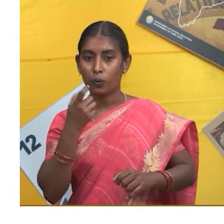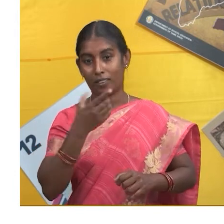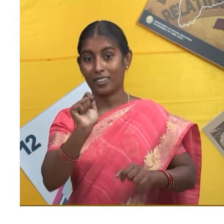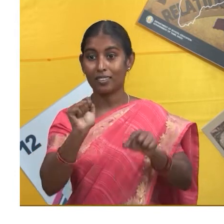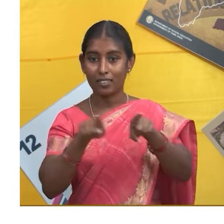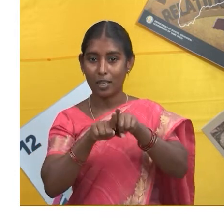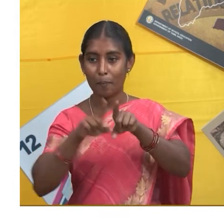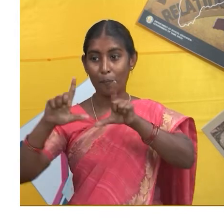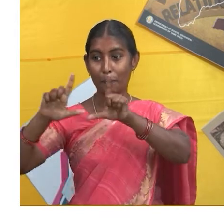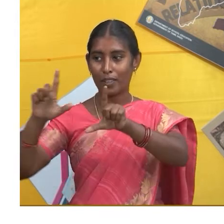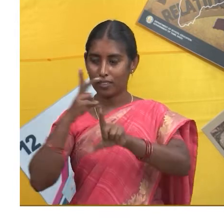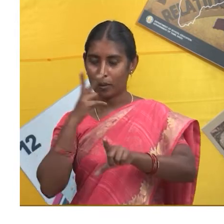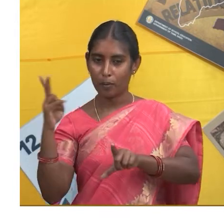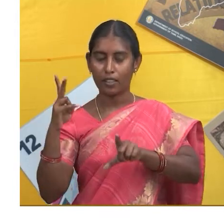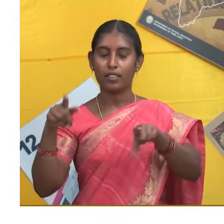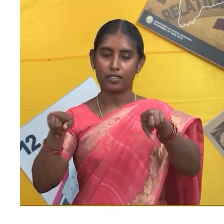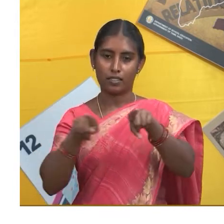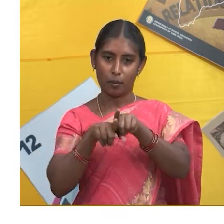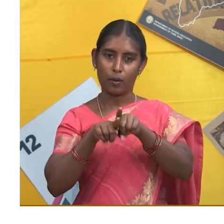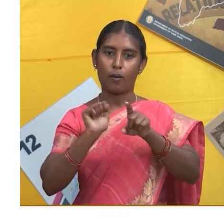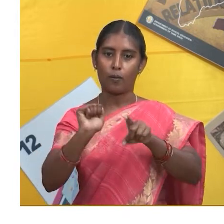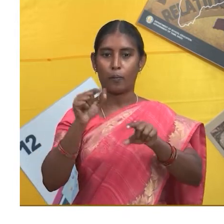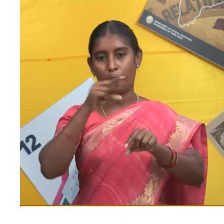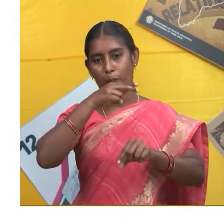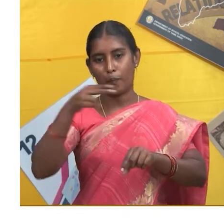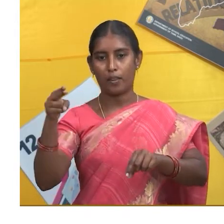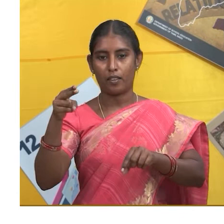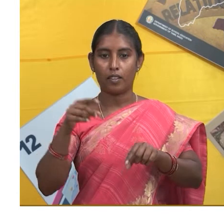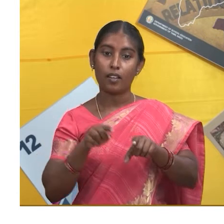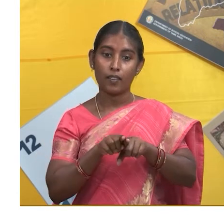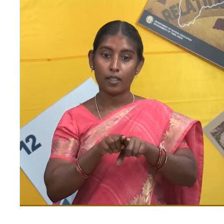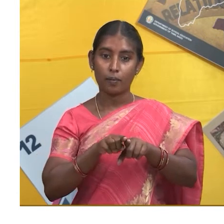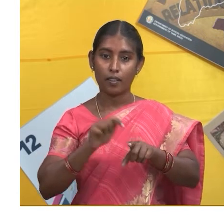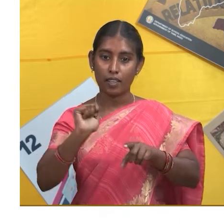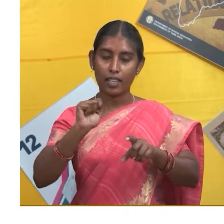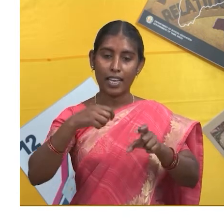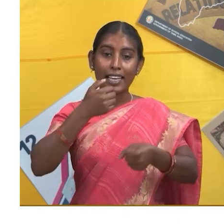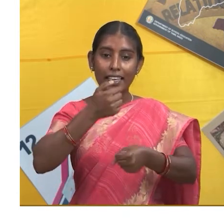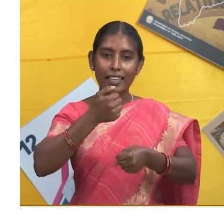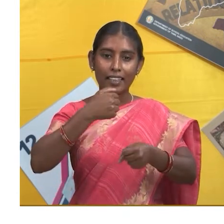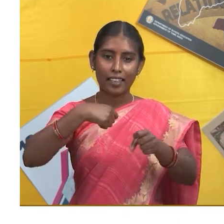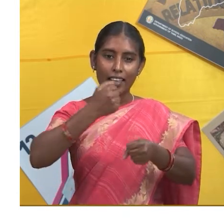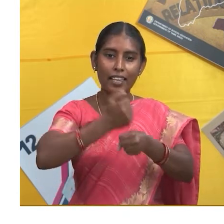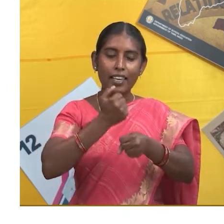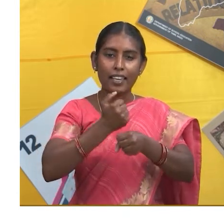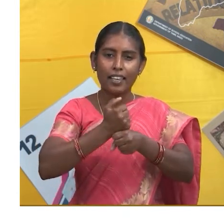laysல்லும்